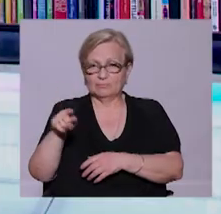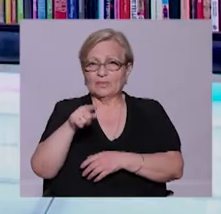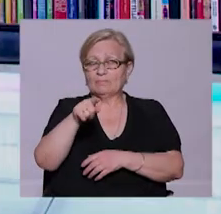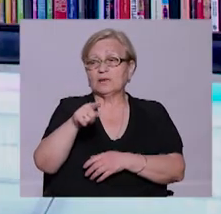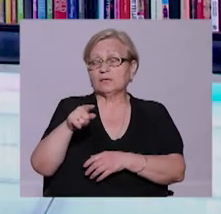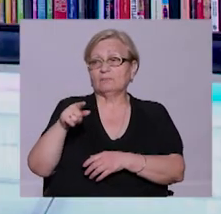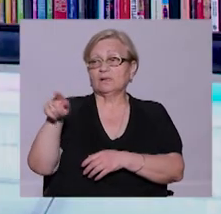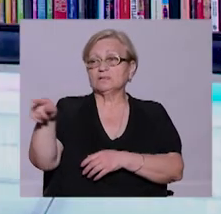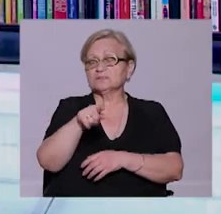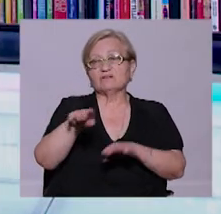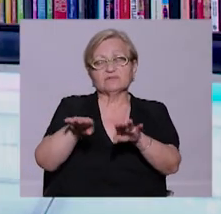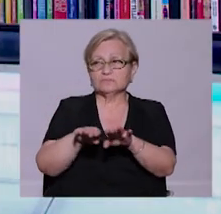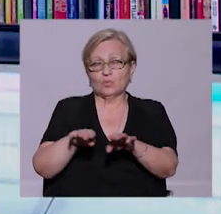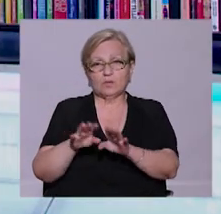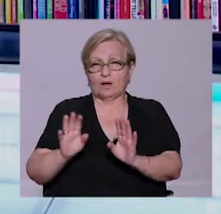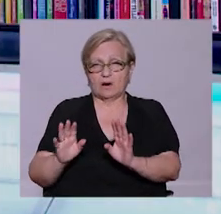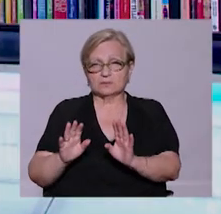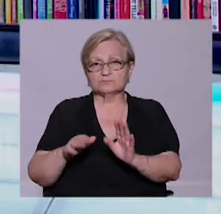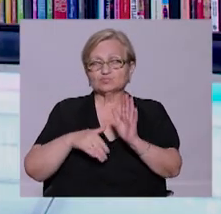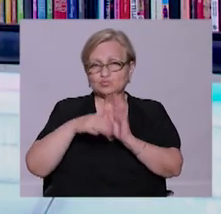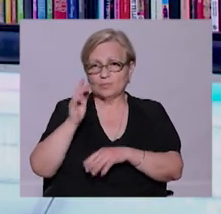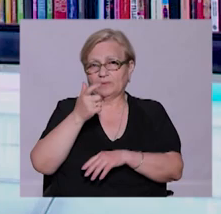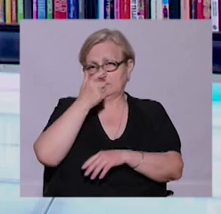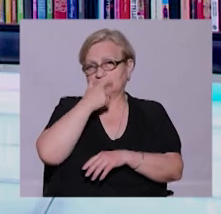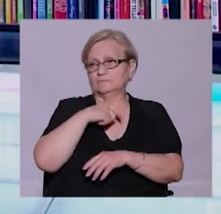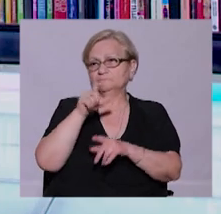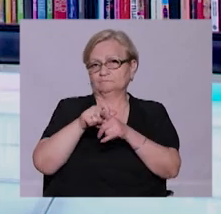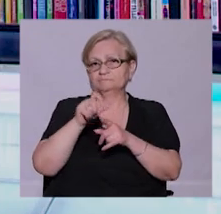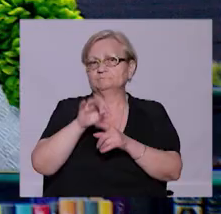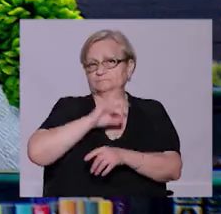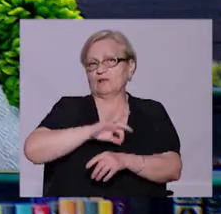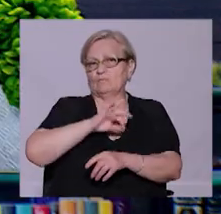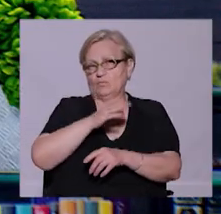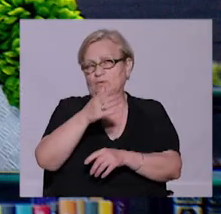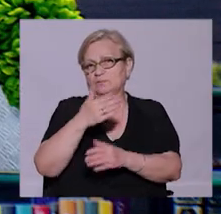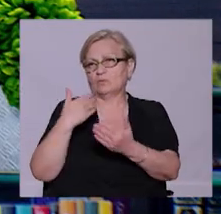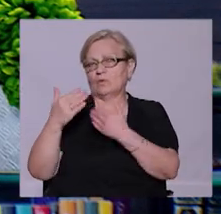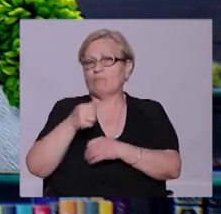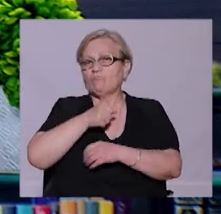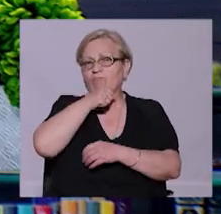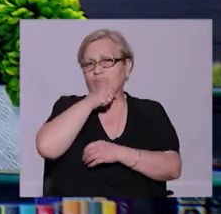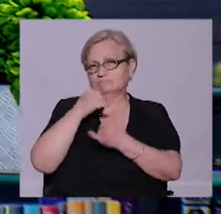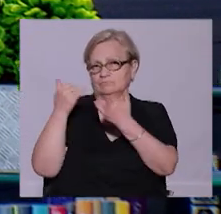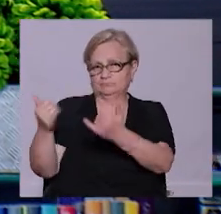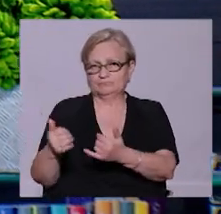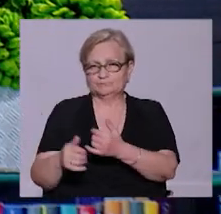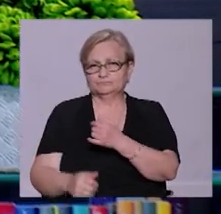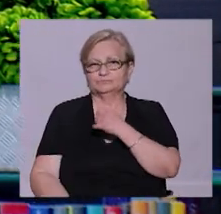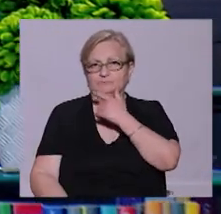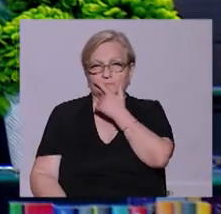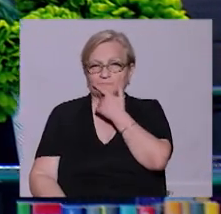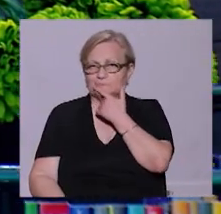არის თქვენი თანატოლი და შესაბამისად ჯობდა და სწორად არის გამოყენებული მიმართვის თქვენობითი ფორმები. ახლა